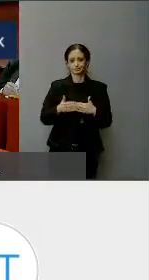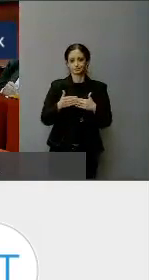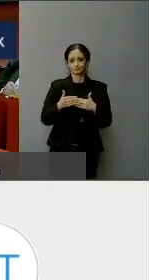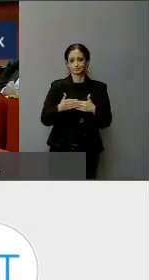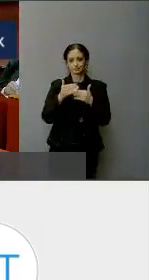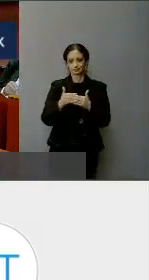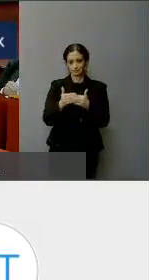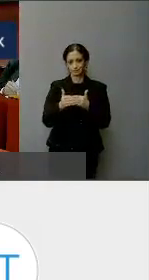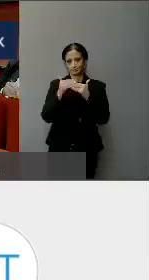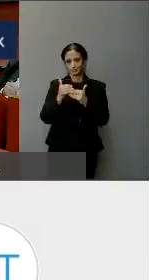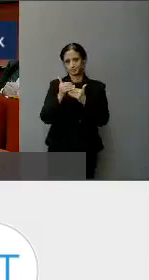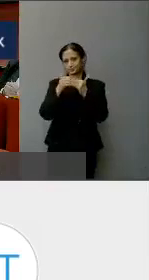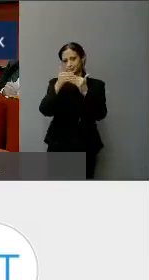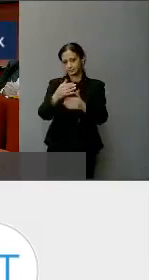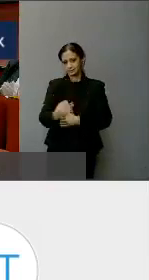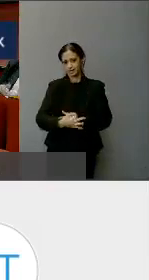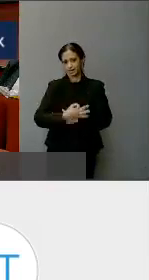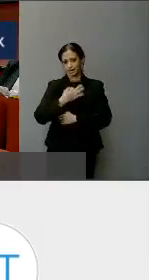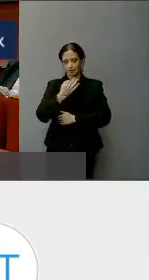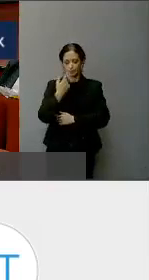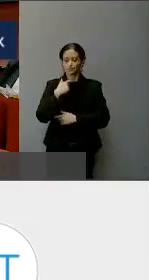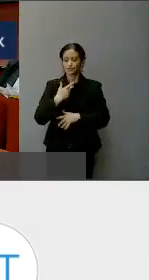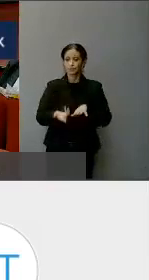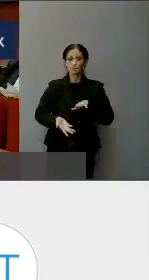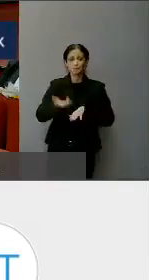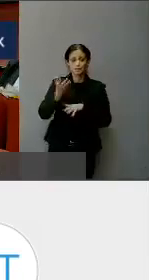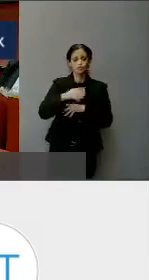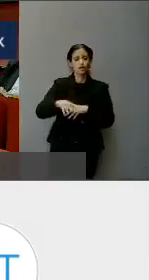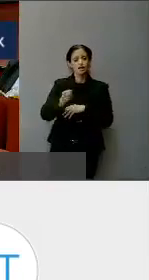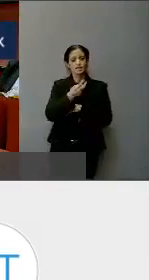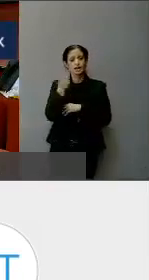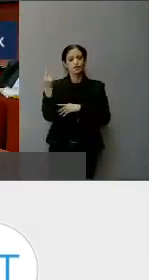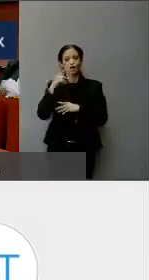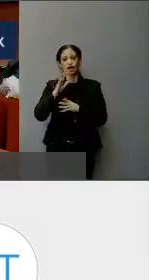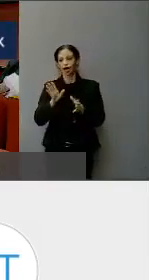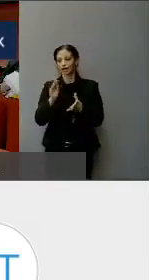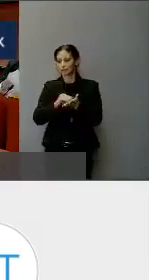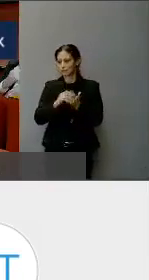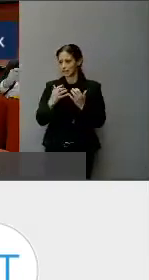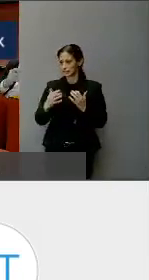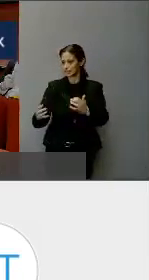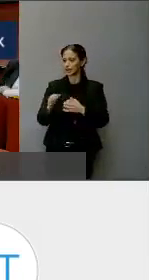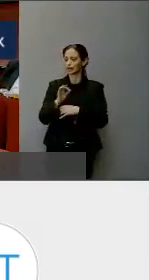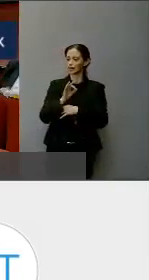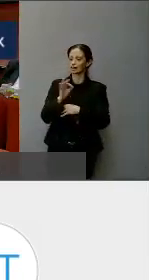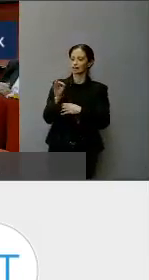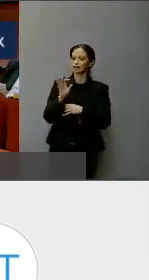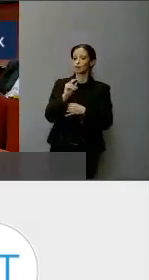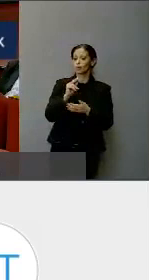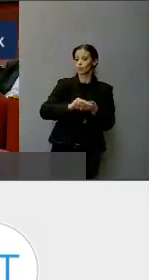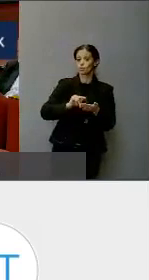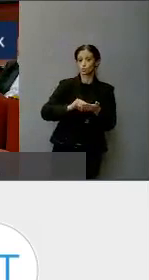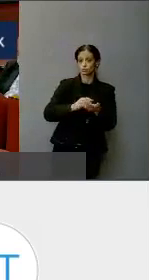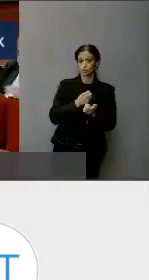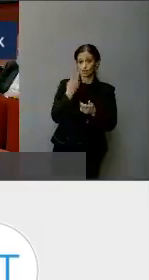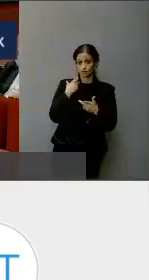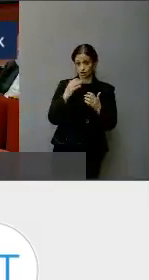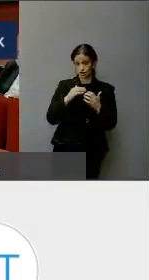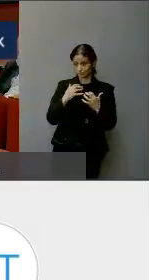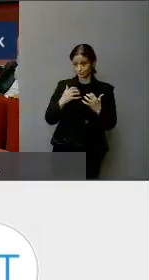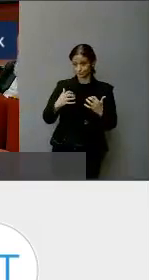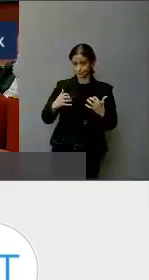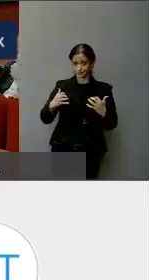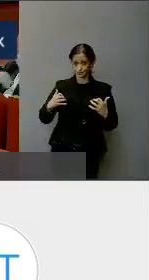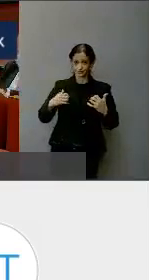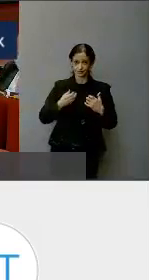dato perché la maggioranza degli avvocati di questa città sono all'interno di quest'aula o gli studi degli avvocati perché c'è una percentuale altissima di